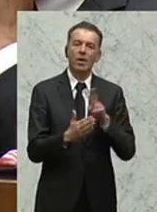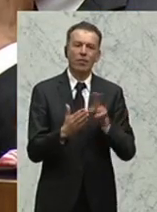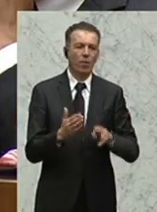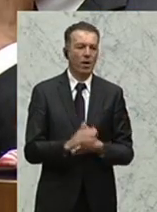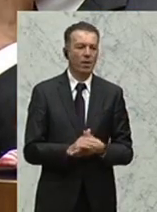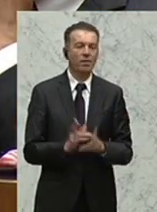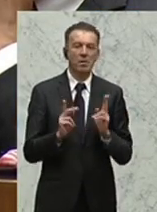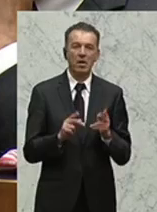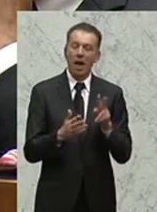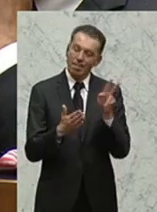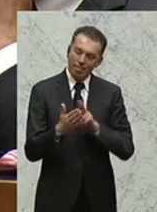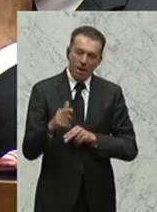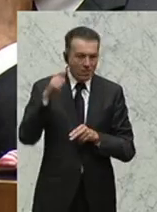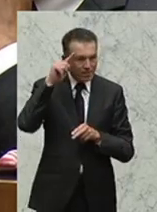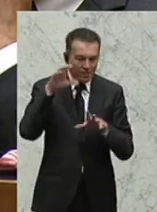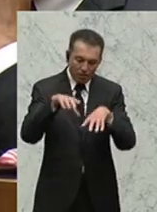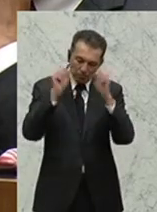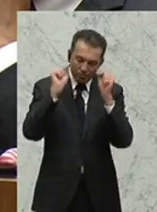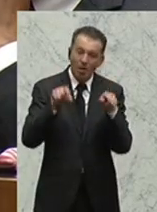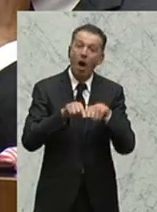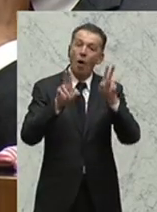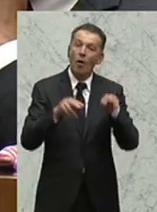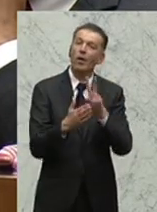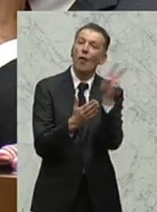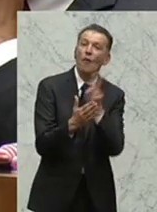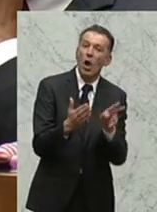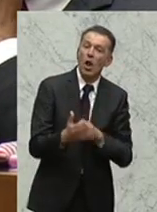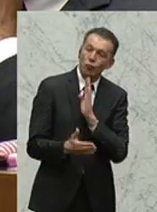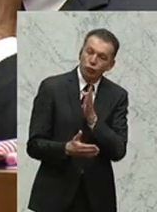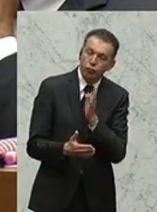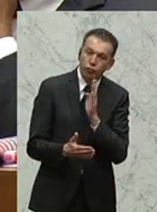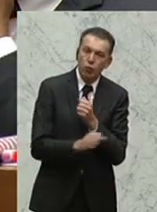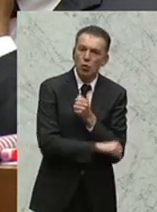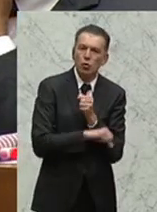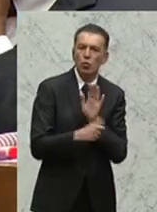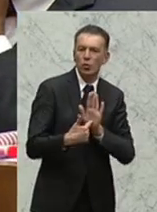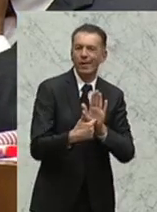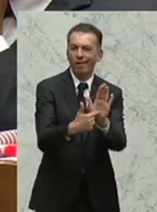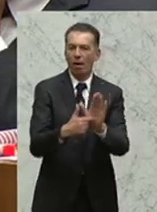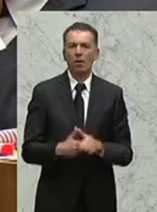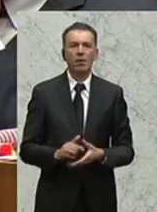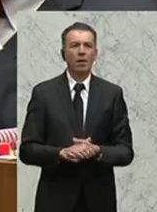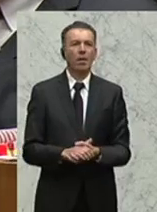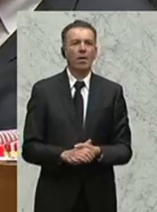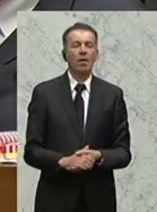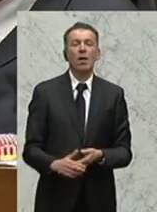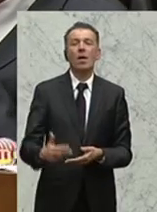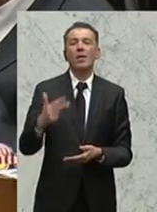kann nicht nur sinnerfassend lesen, sondern auch richtig vorlesen. Und aus dieser Studie geht hervor, meine sehr geehrten Damen und Herren, dass